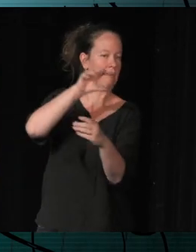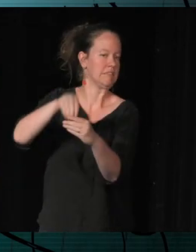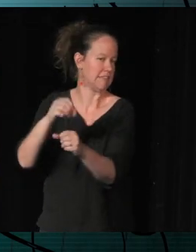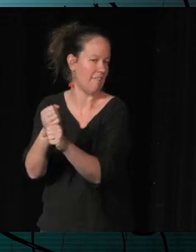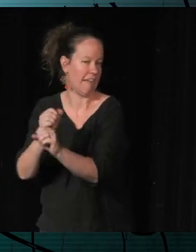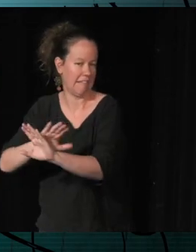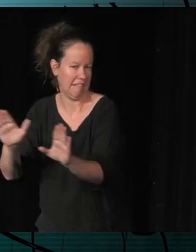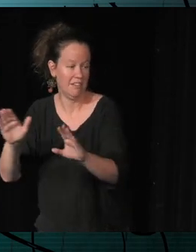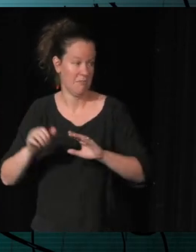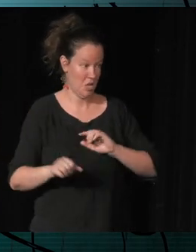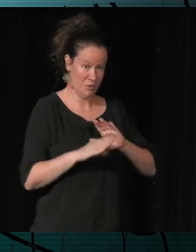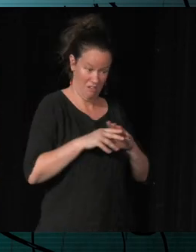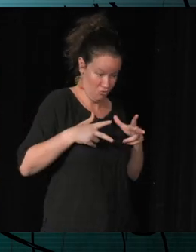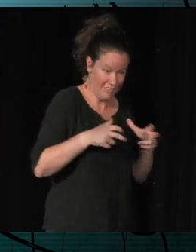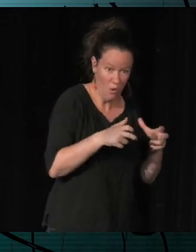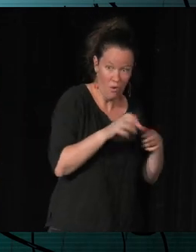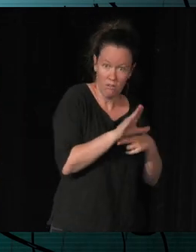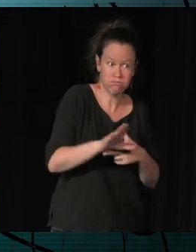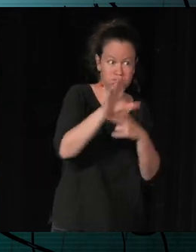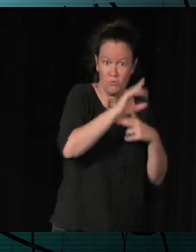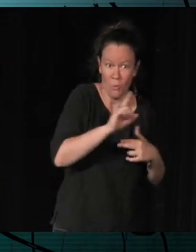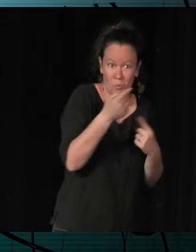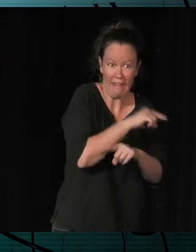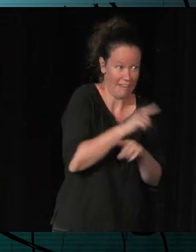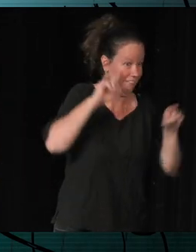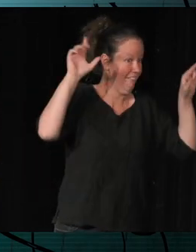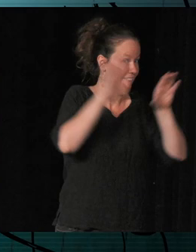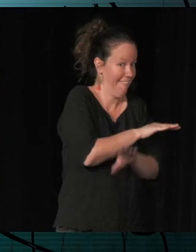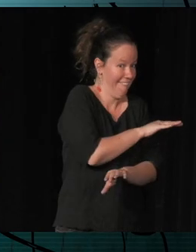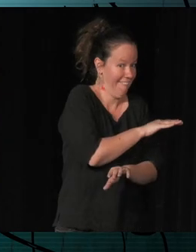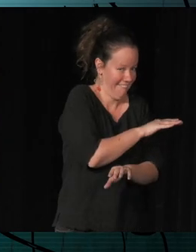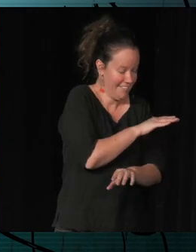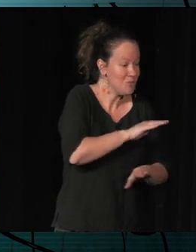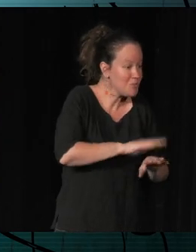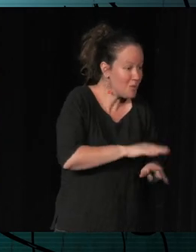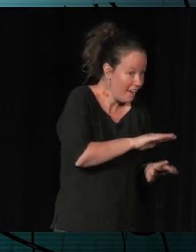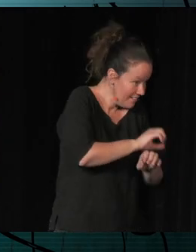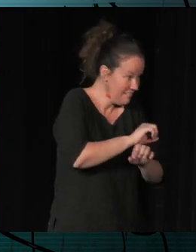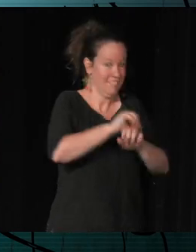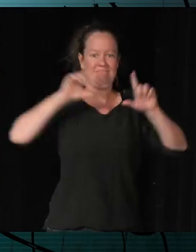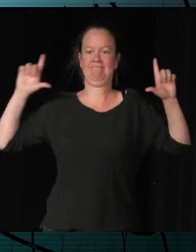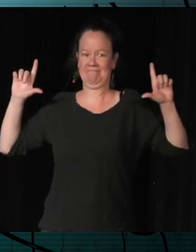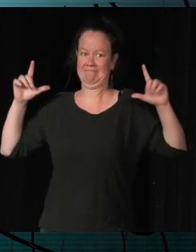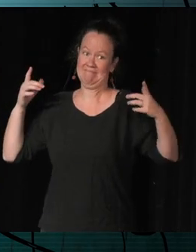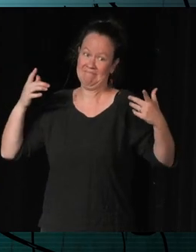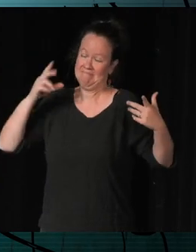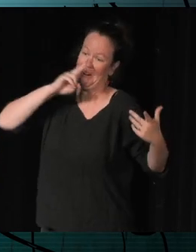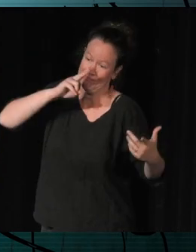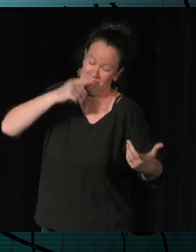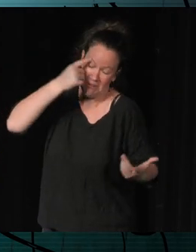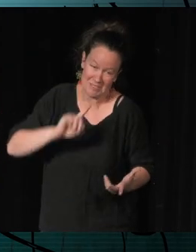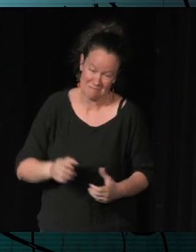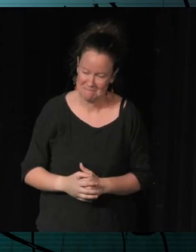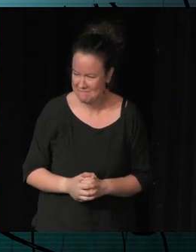vidéos on savait surtout qu'on allait pas voir de public donc voilà donc c'est marrant la vie comment comment ça se trouve alors